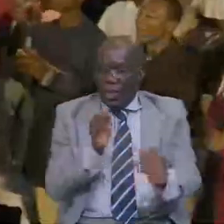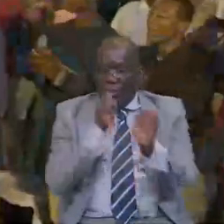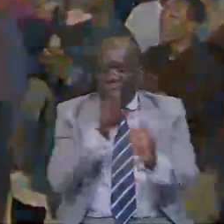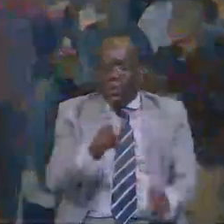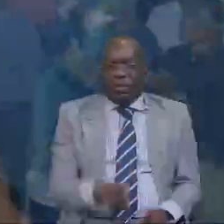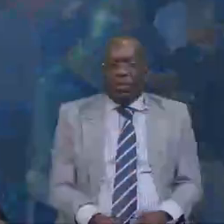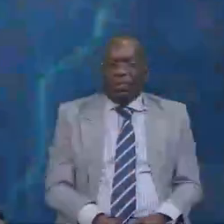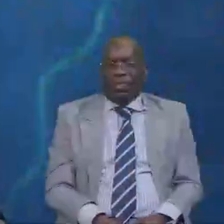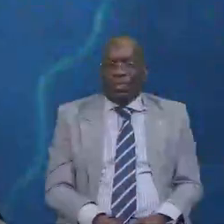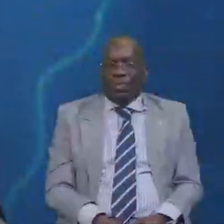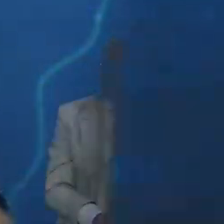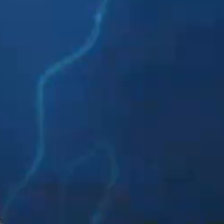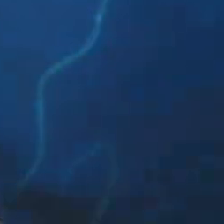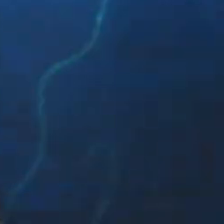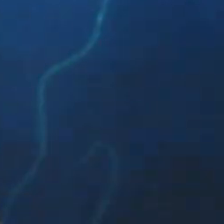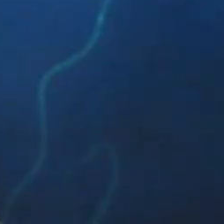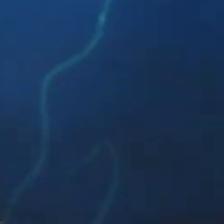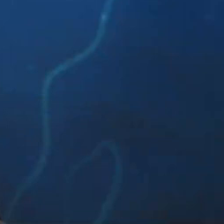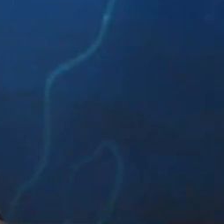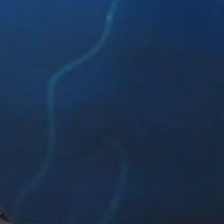gloire à Dieu